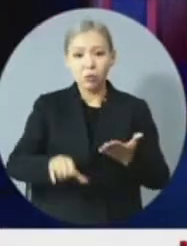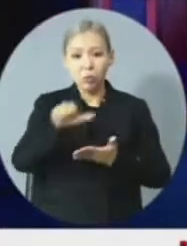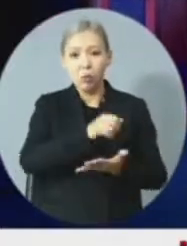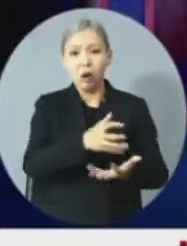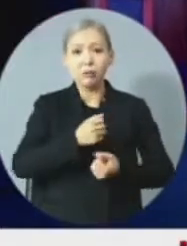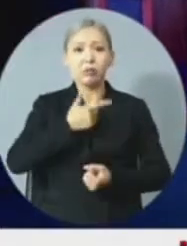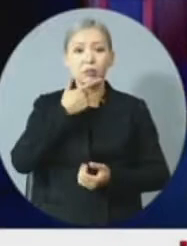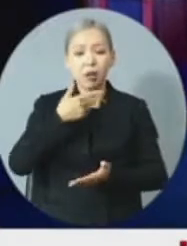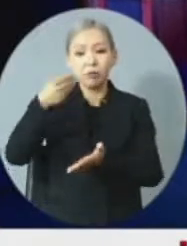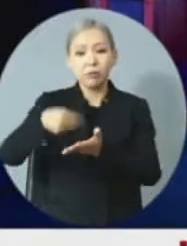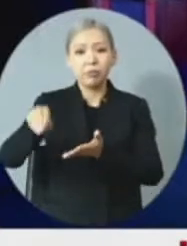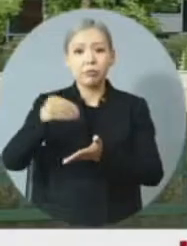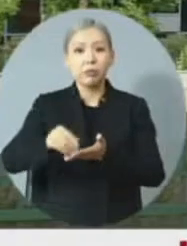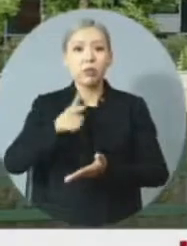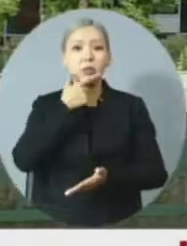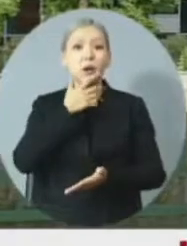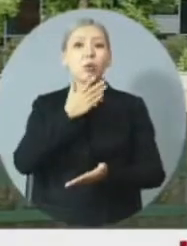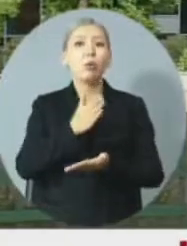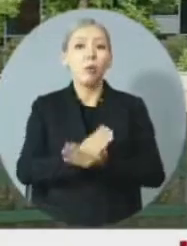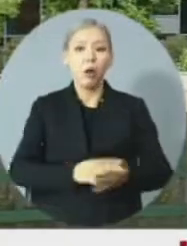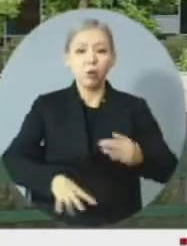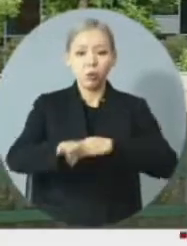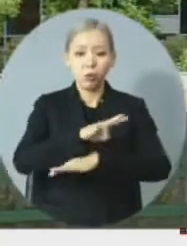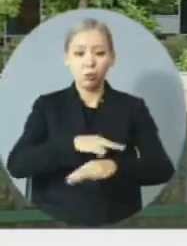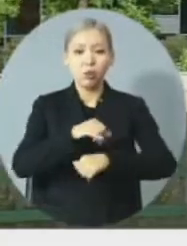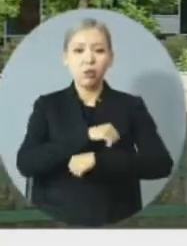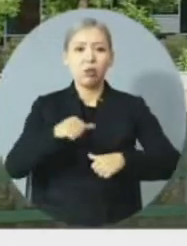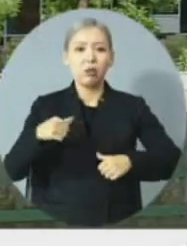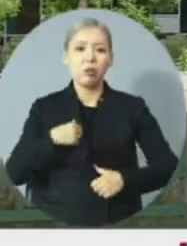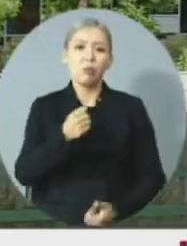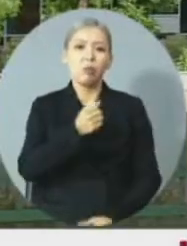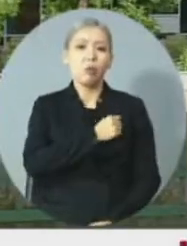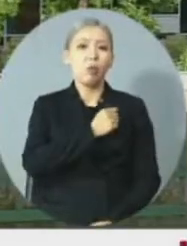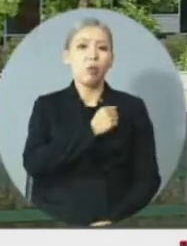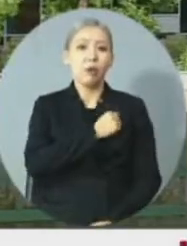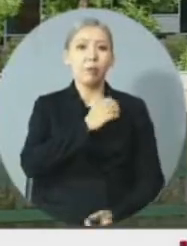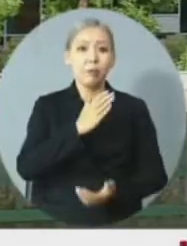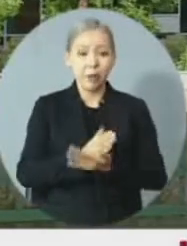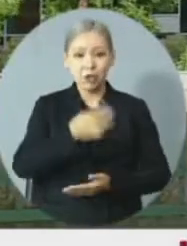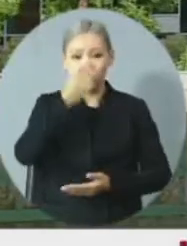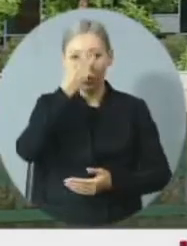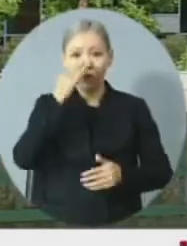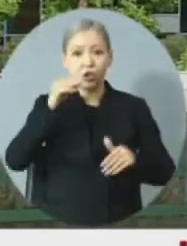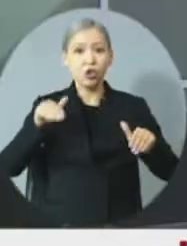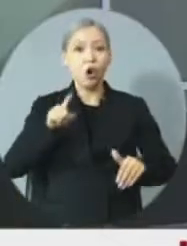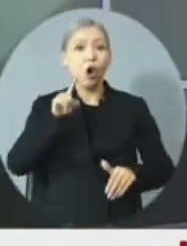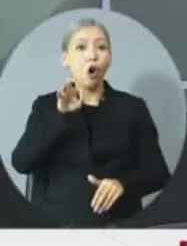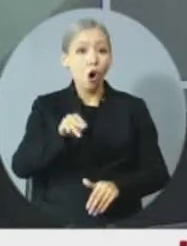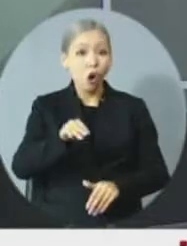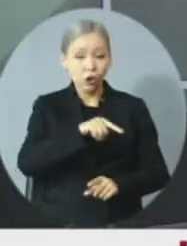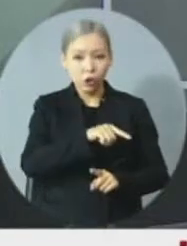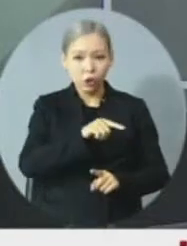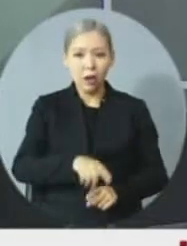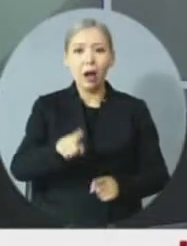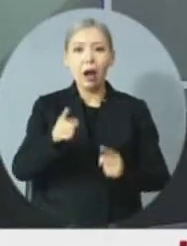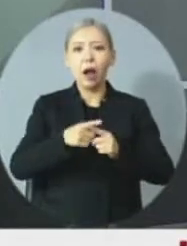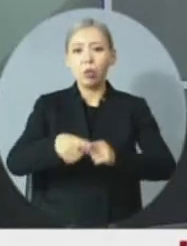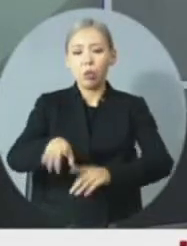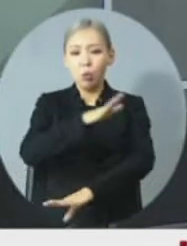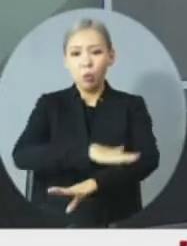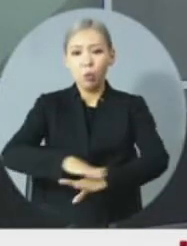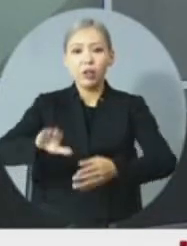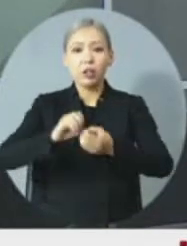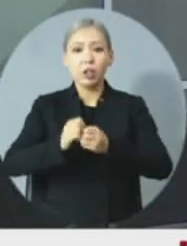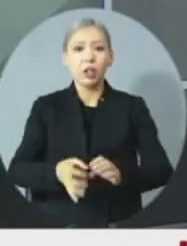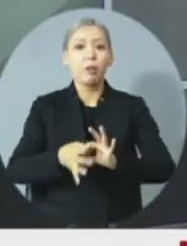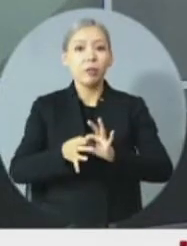хүртэж чадахгүй, экспортод гаргаж чадахгүй байгаад нутгийн иргэд бухимдаж байсан юм а. Ямар ч Чингис хот уйлхны бомдор хатуу хүчилтэй автоцамаар холбох